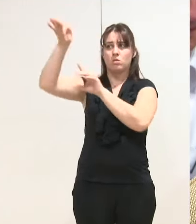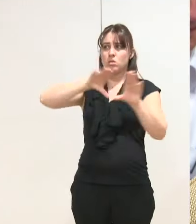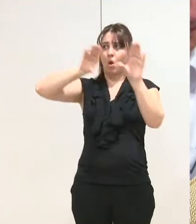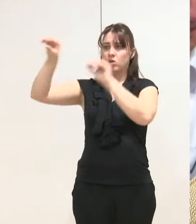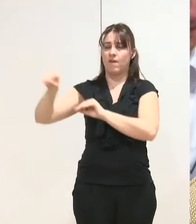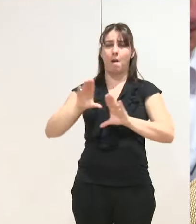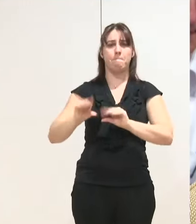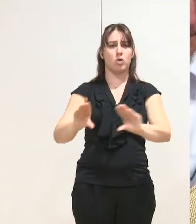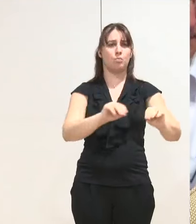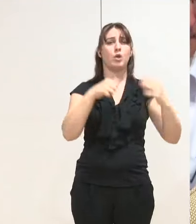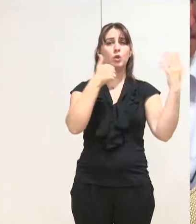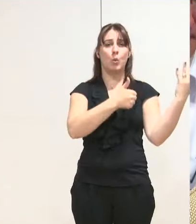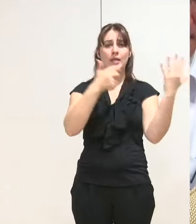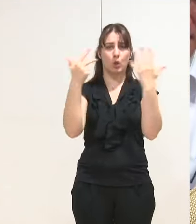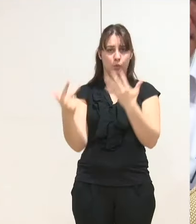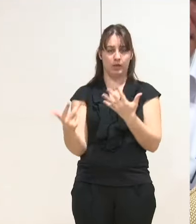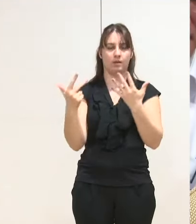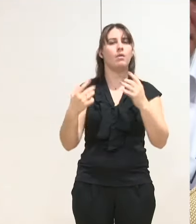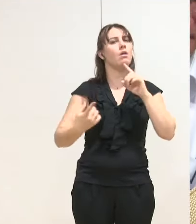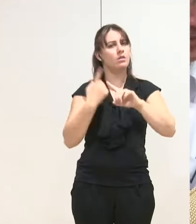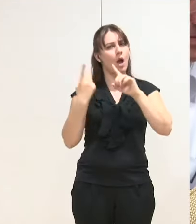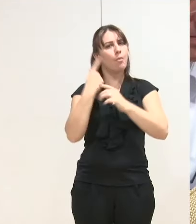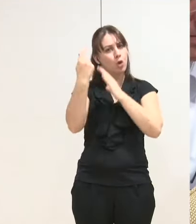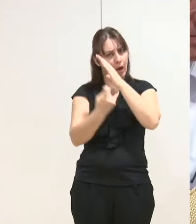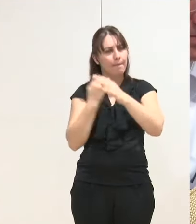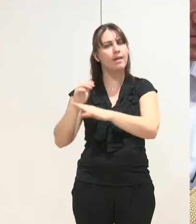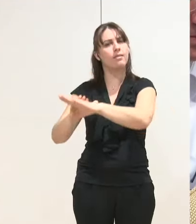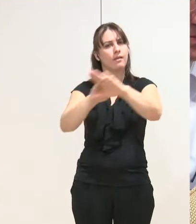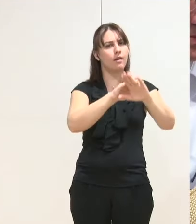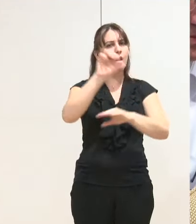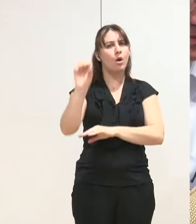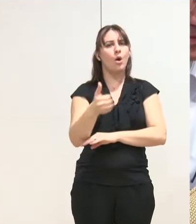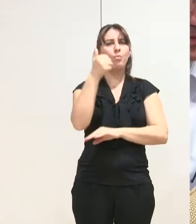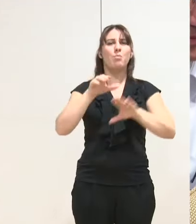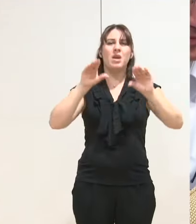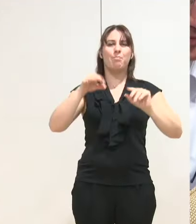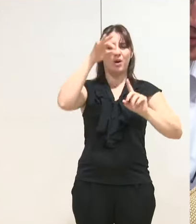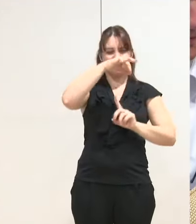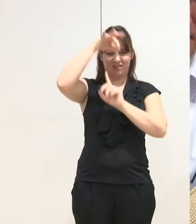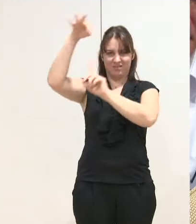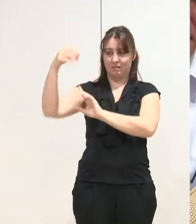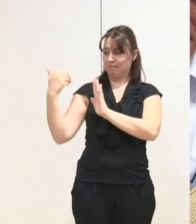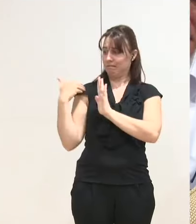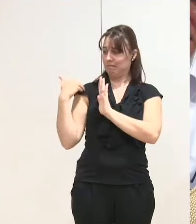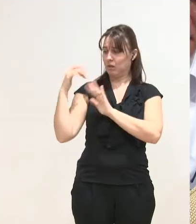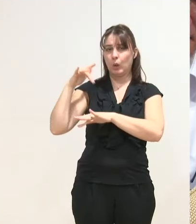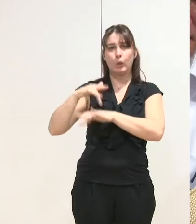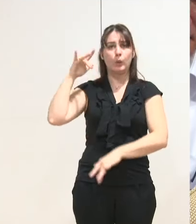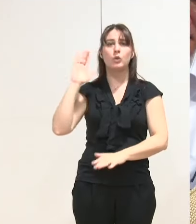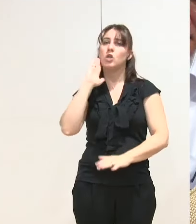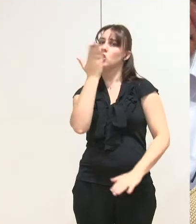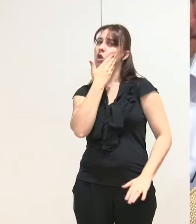tenais à souligner et à rappeler le premier transfert de postes qui s'est fait au mois de janvier et qui